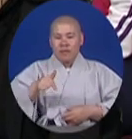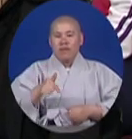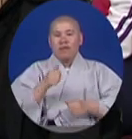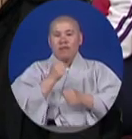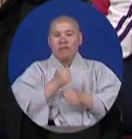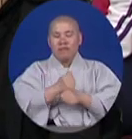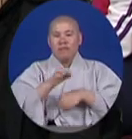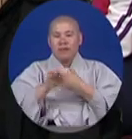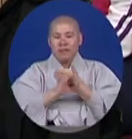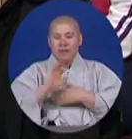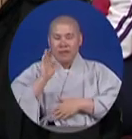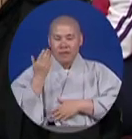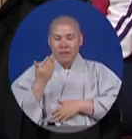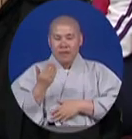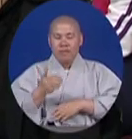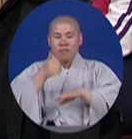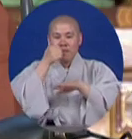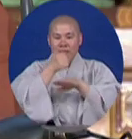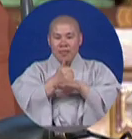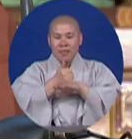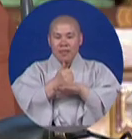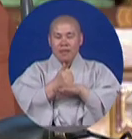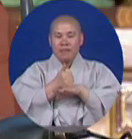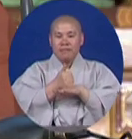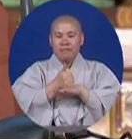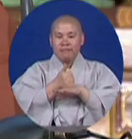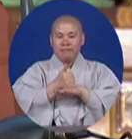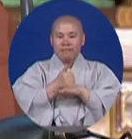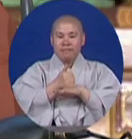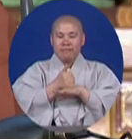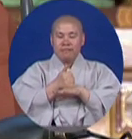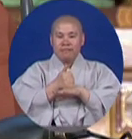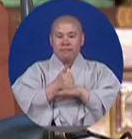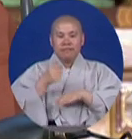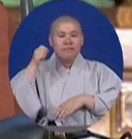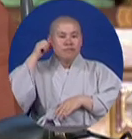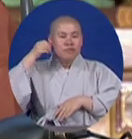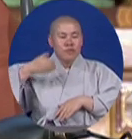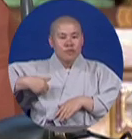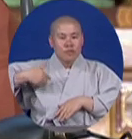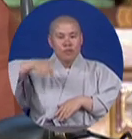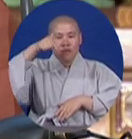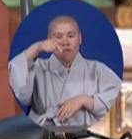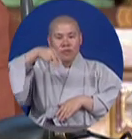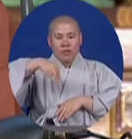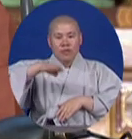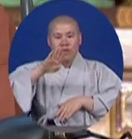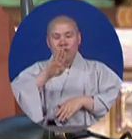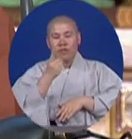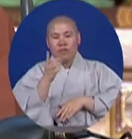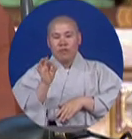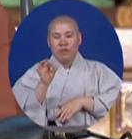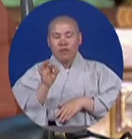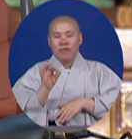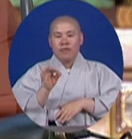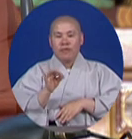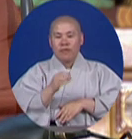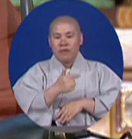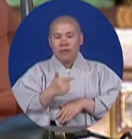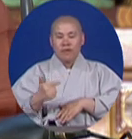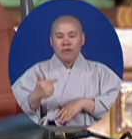쉬면 환해지거든요. 그게 이제 자기가 자기 눈 보는 것과 같다. 내가 나 보는 것과